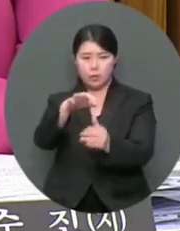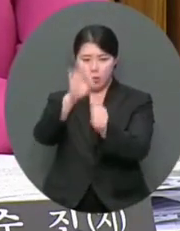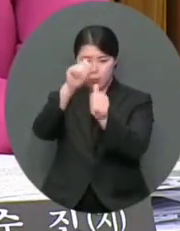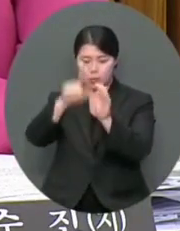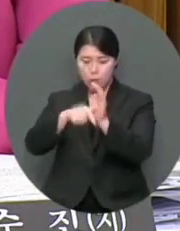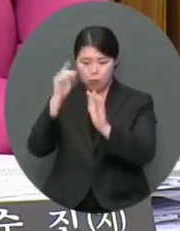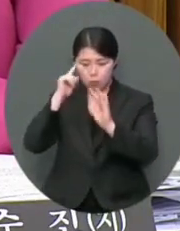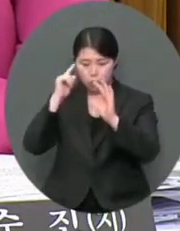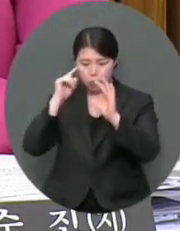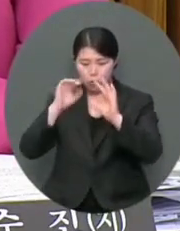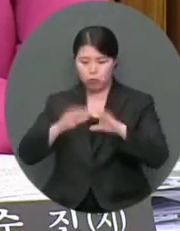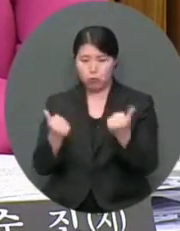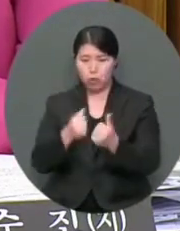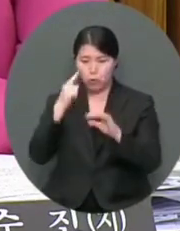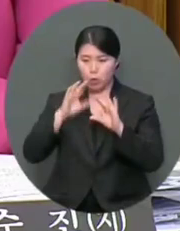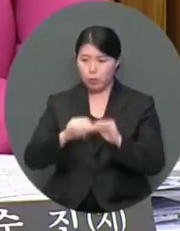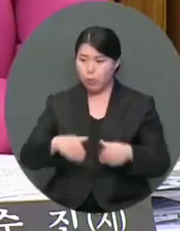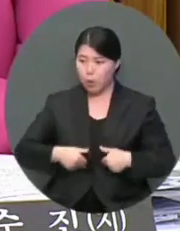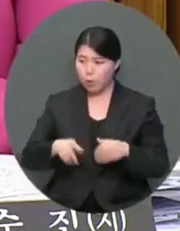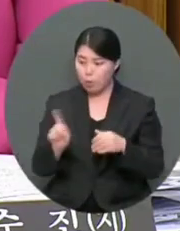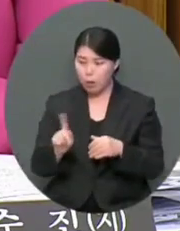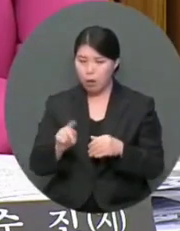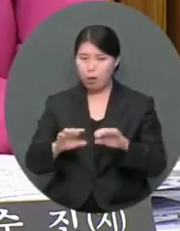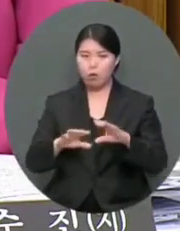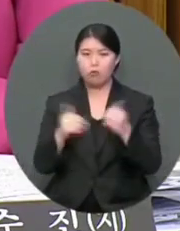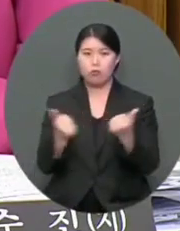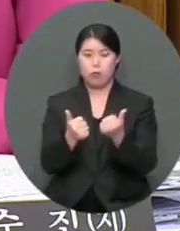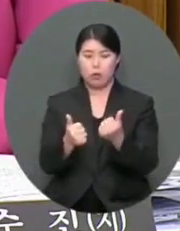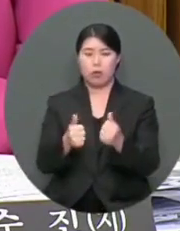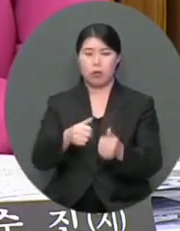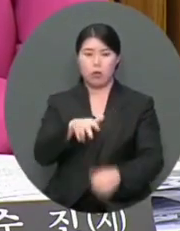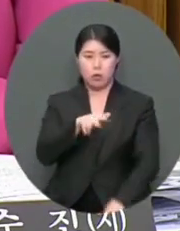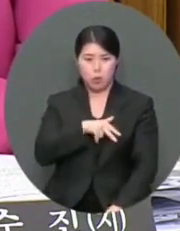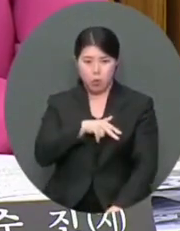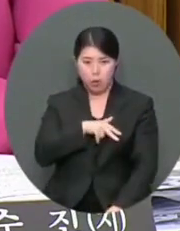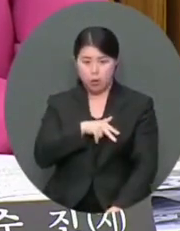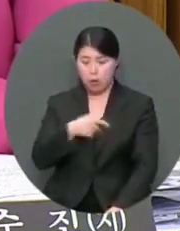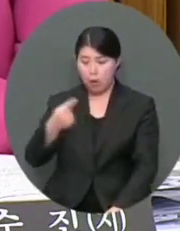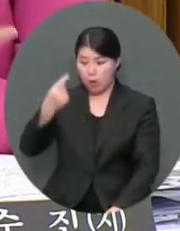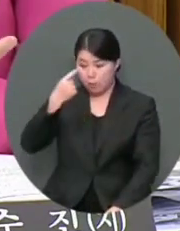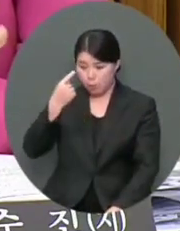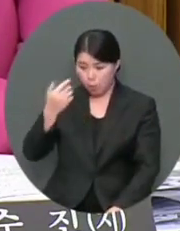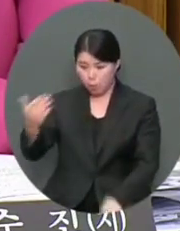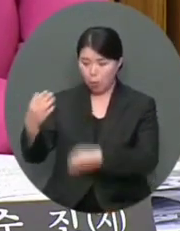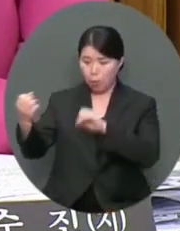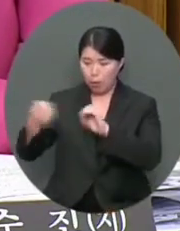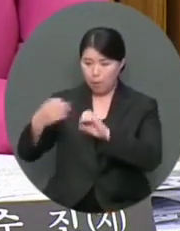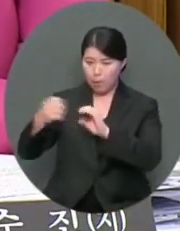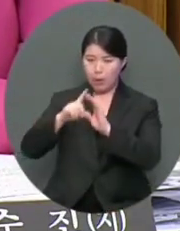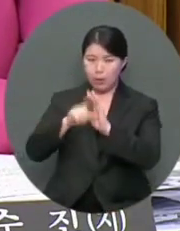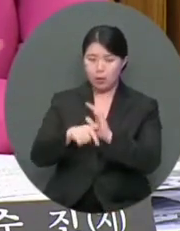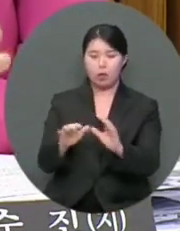국민의 대표인 국회의원이 물어보고 해서